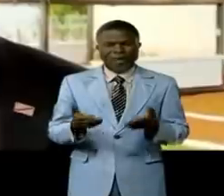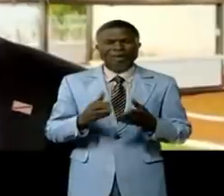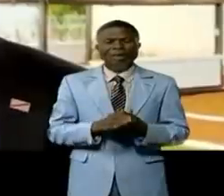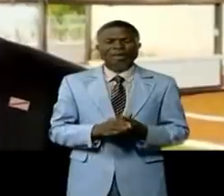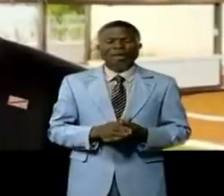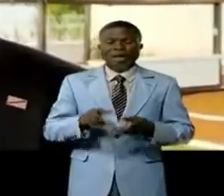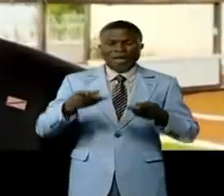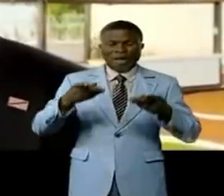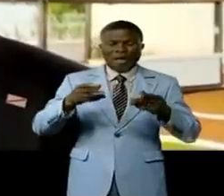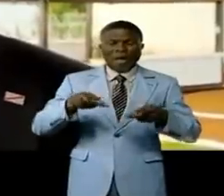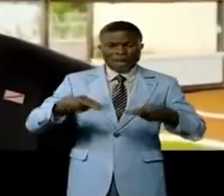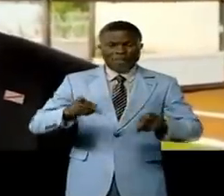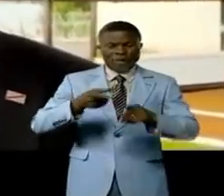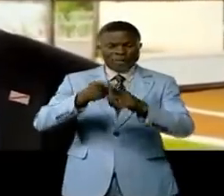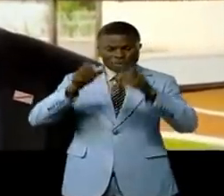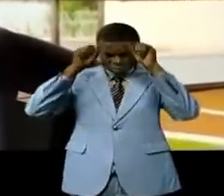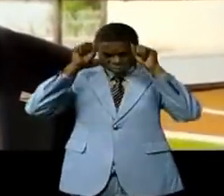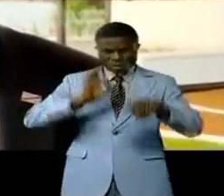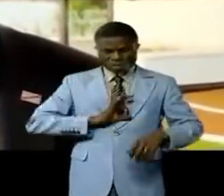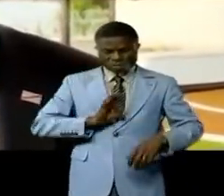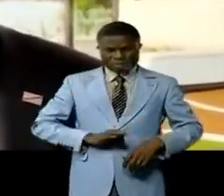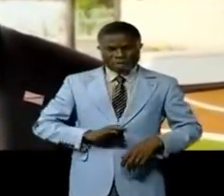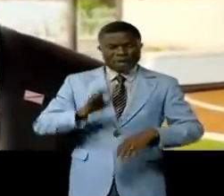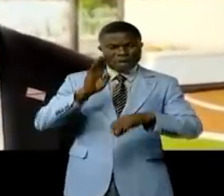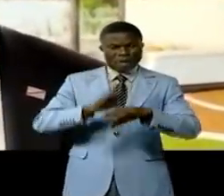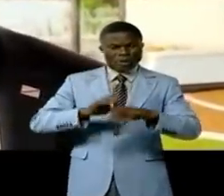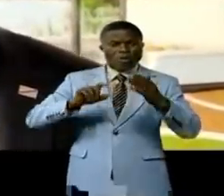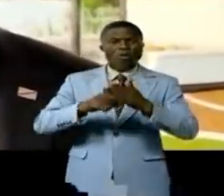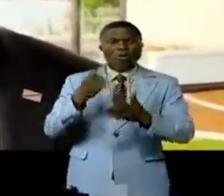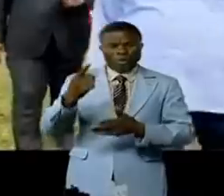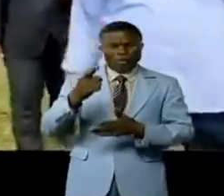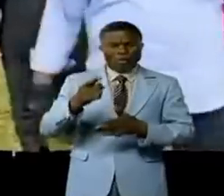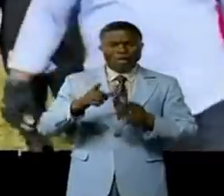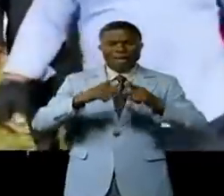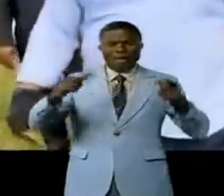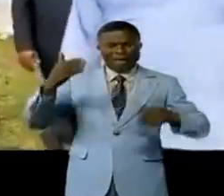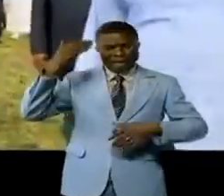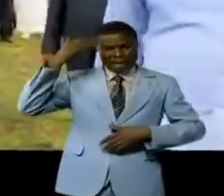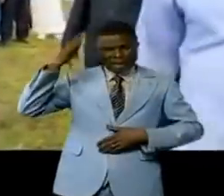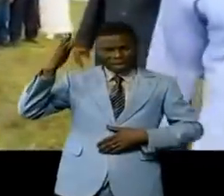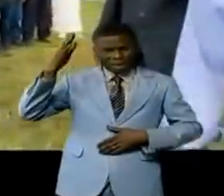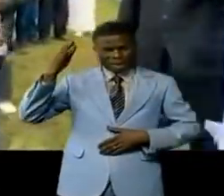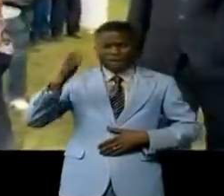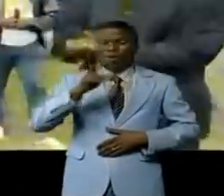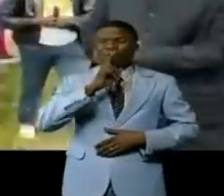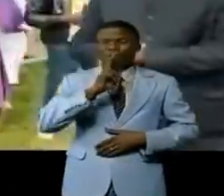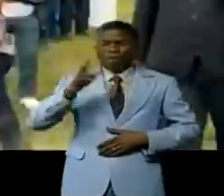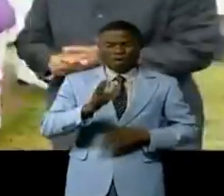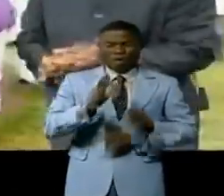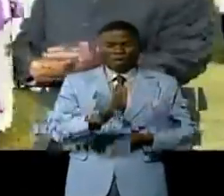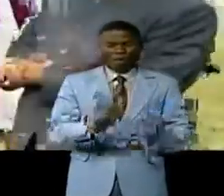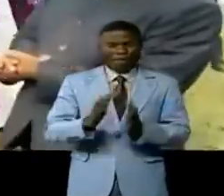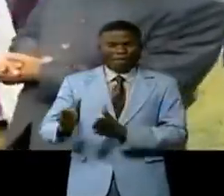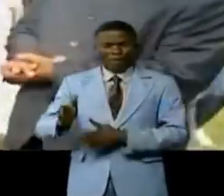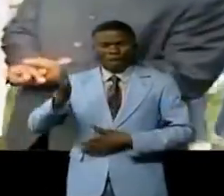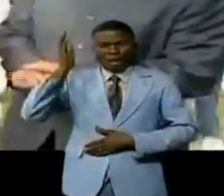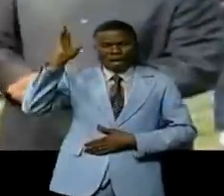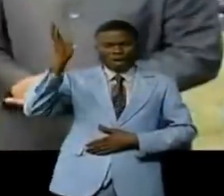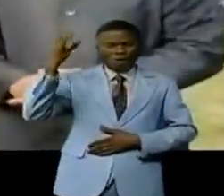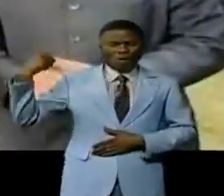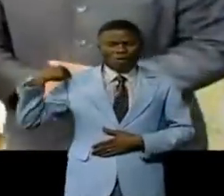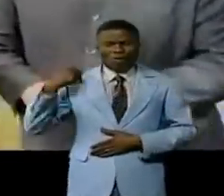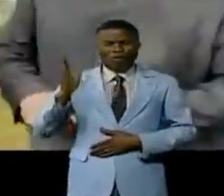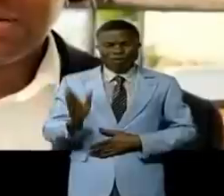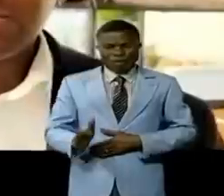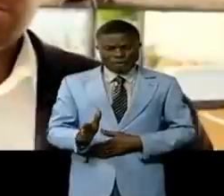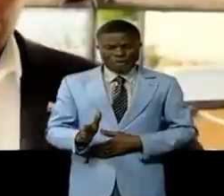République, visiter pour la première fois le Grand Équateur. C'était bien sûr la préparation de la conférence des gouverneurs qui doit se